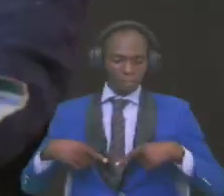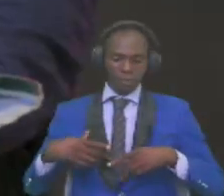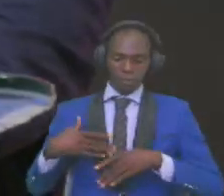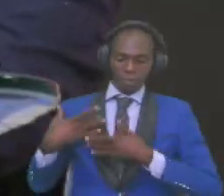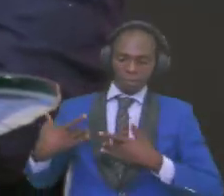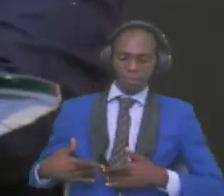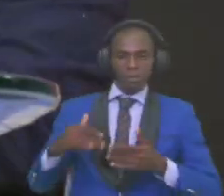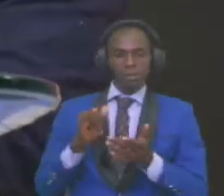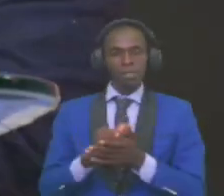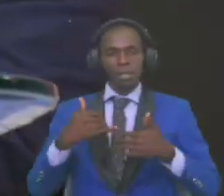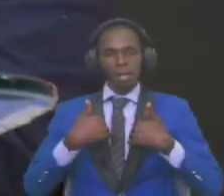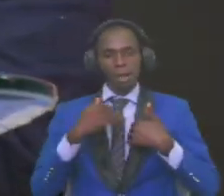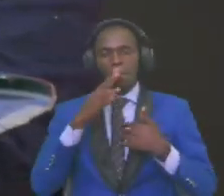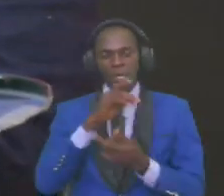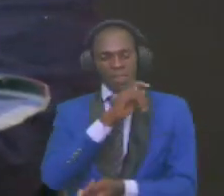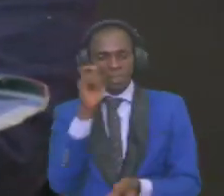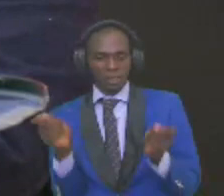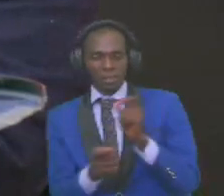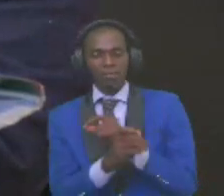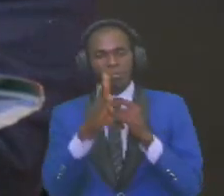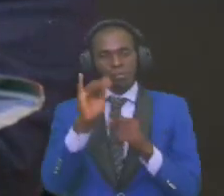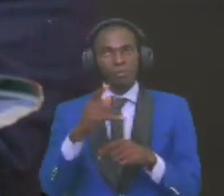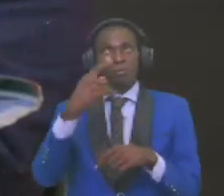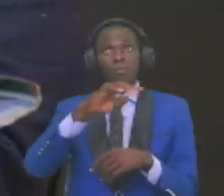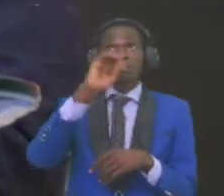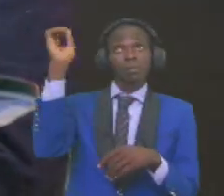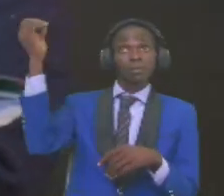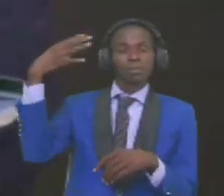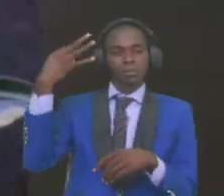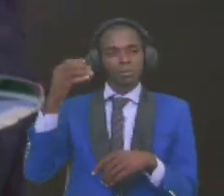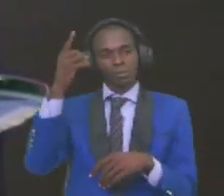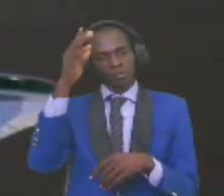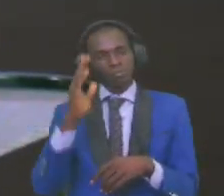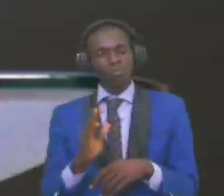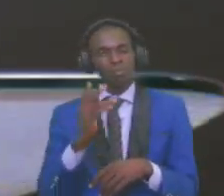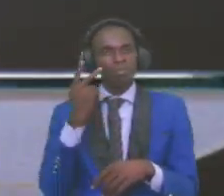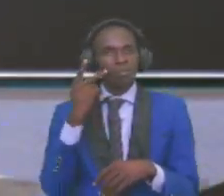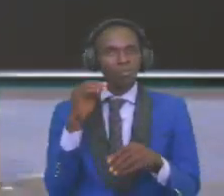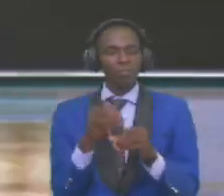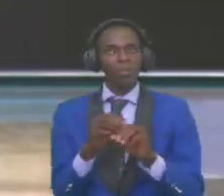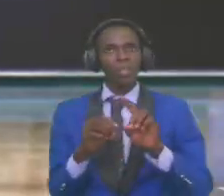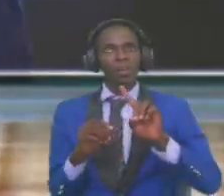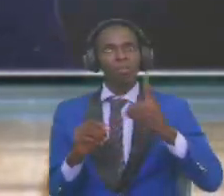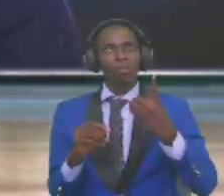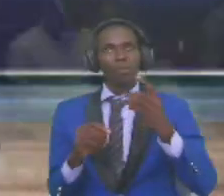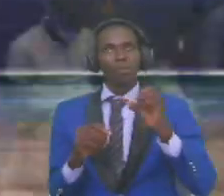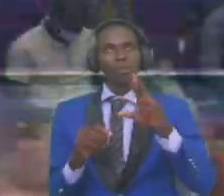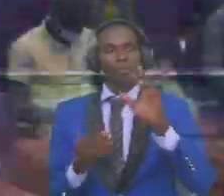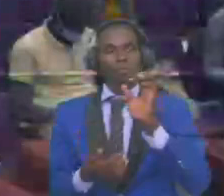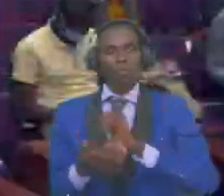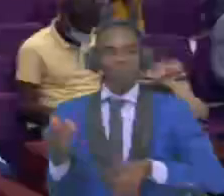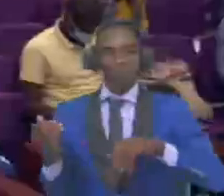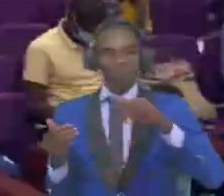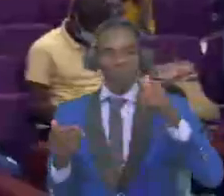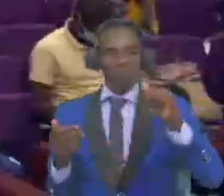cela se trouve dans le coeur transformé par la grâce de dieu le mieux pour un tien